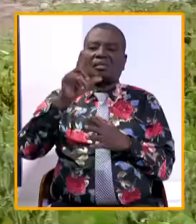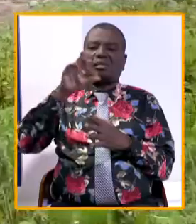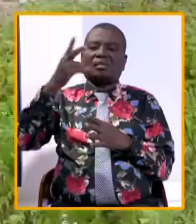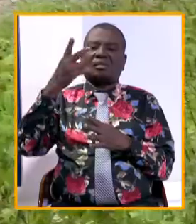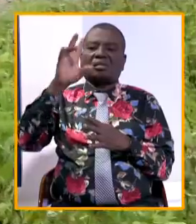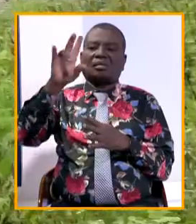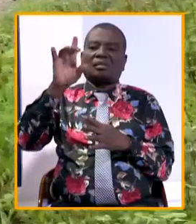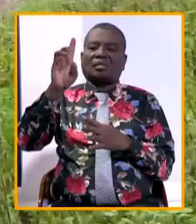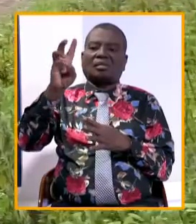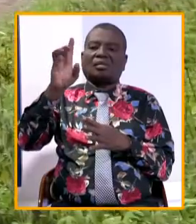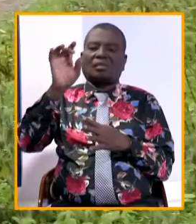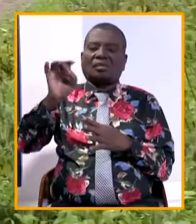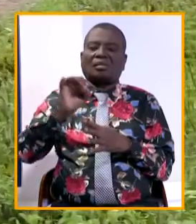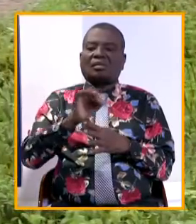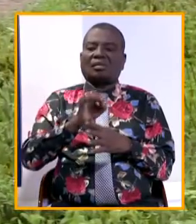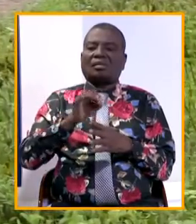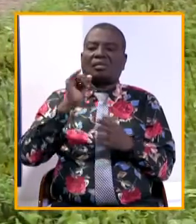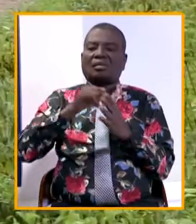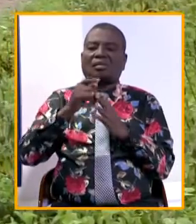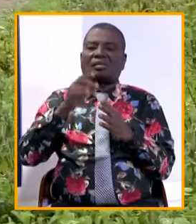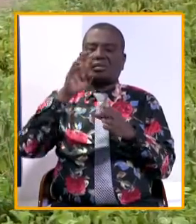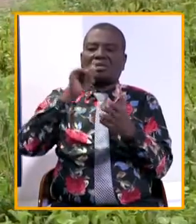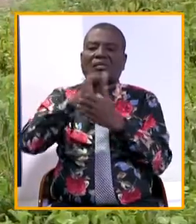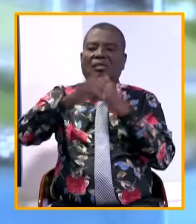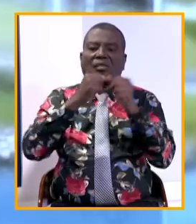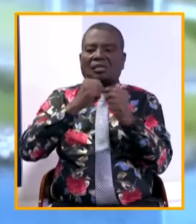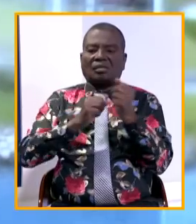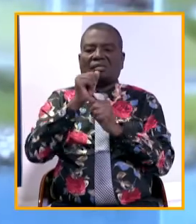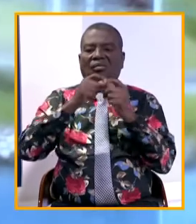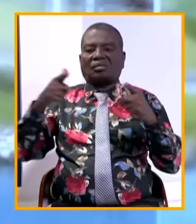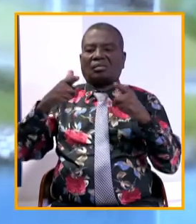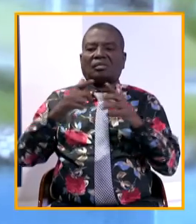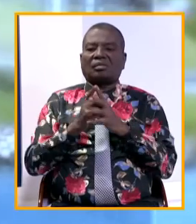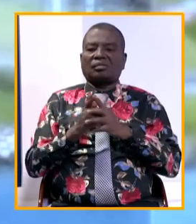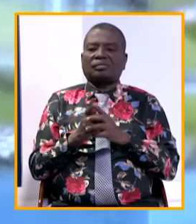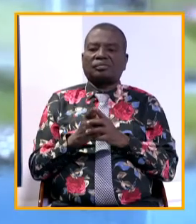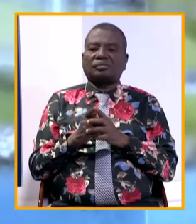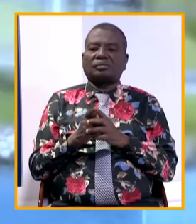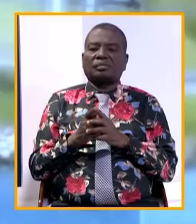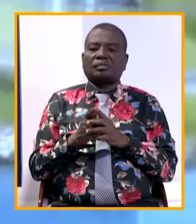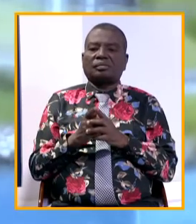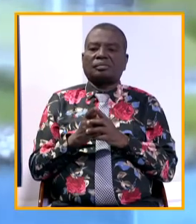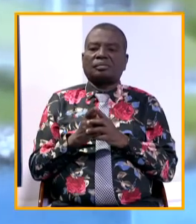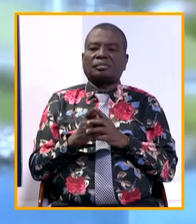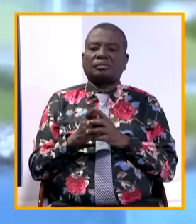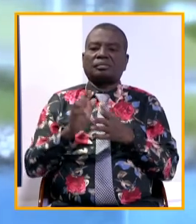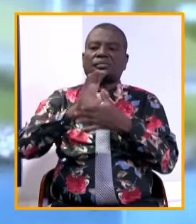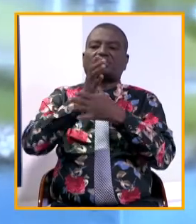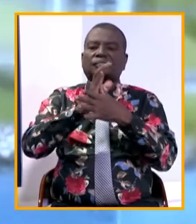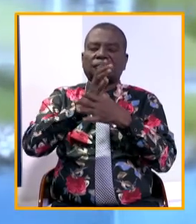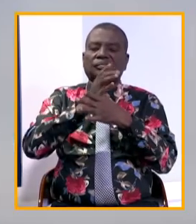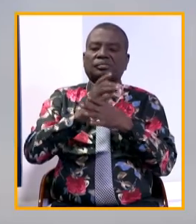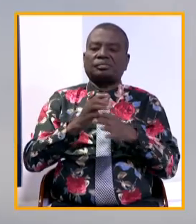1968. Celle de 2022 est la plus désastreuse. En images, le conflit